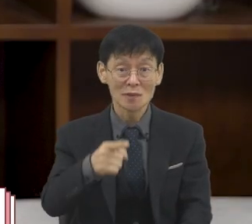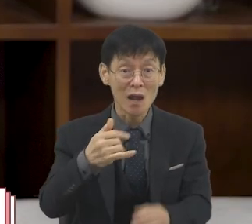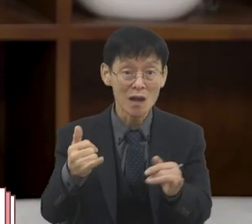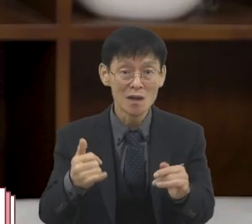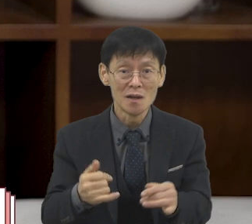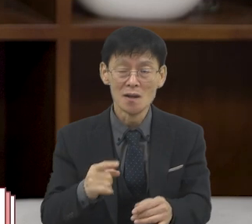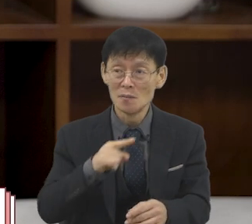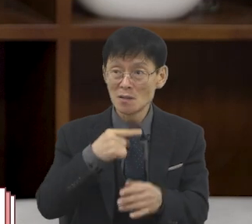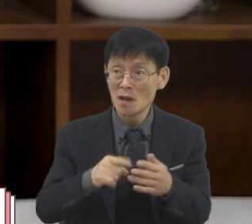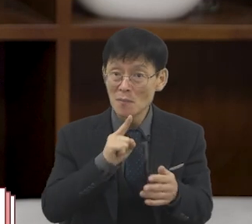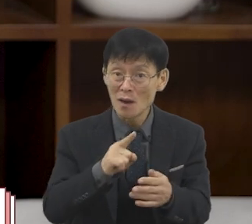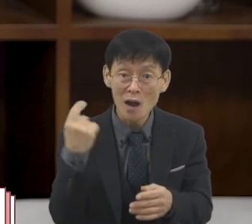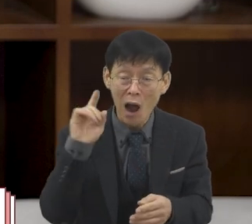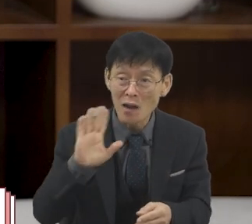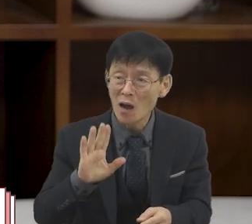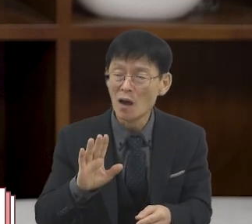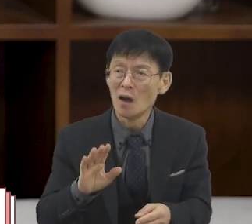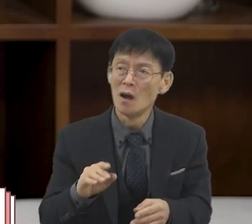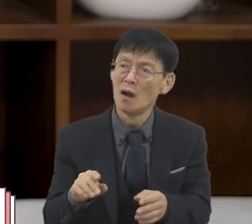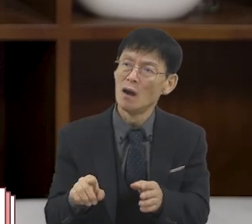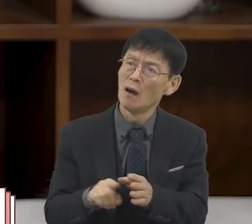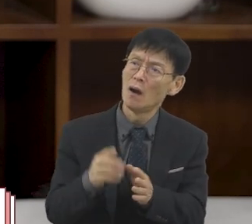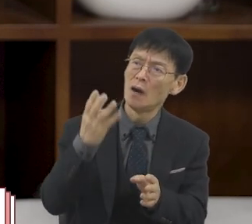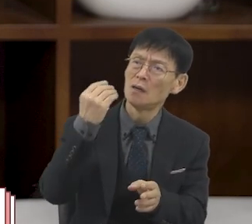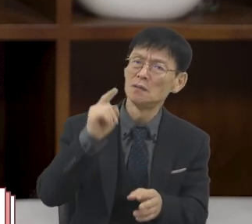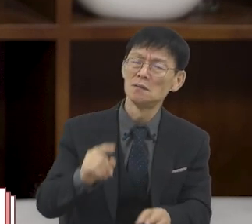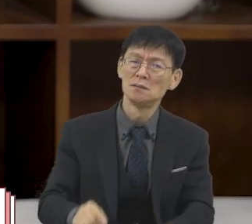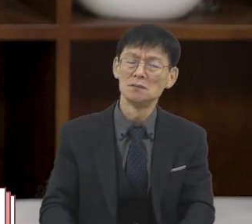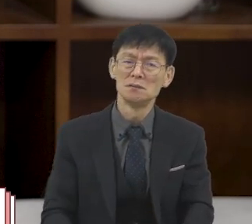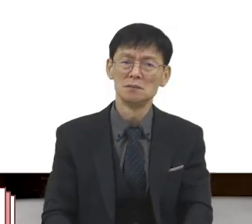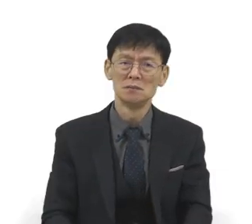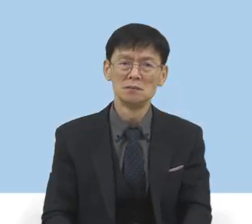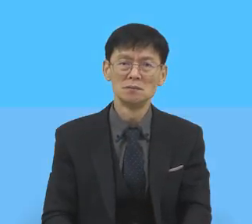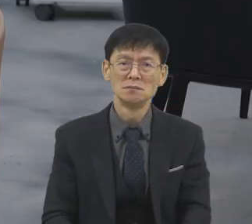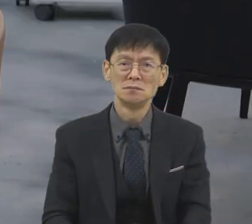다음은 주변 사람들이 피해자의 말을 믿지 않는 사례입니다.